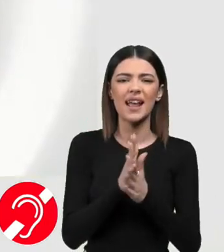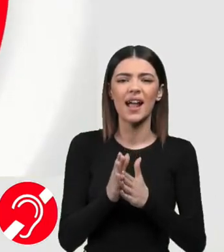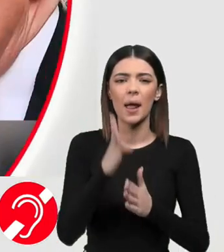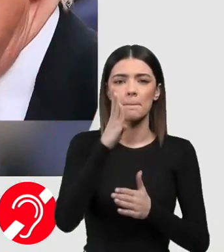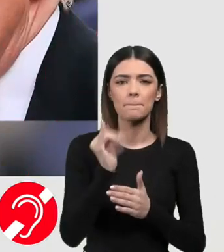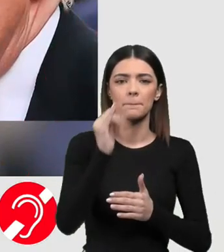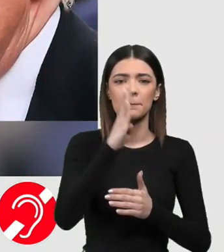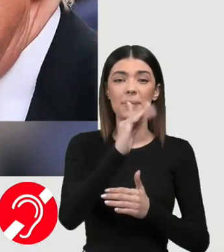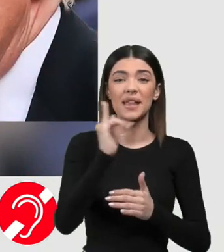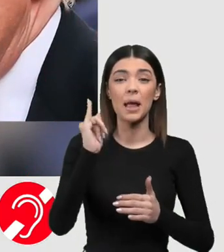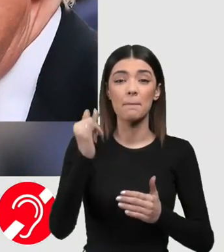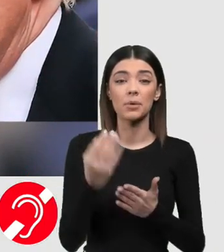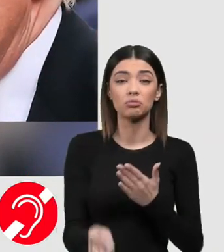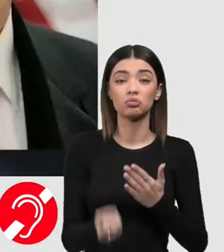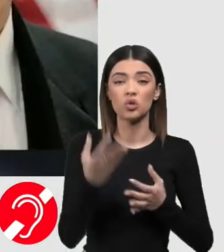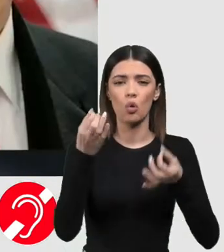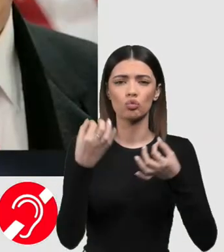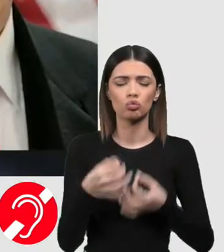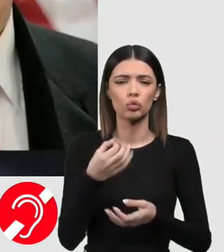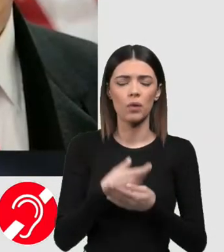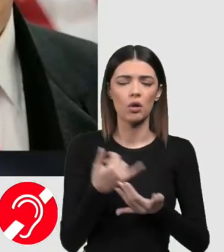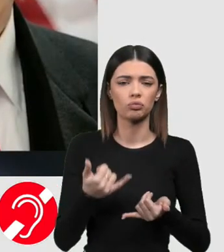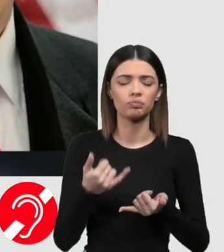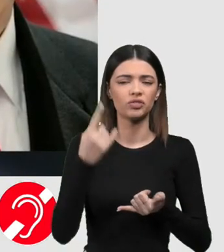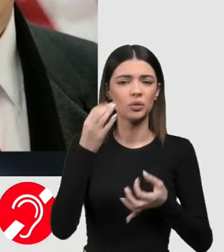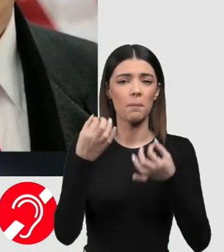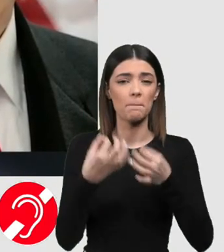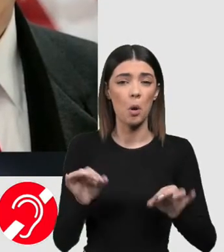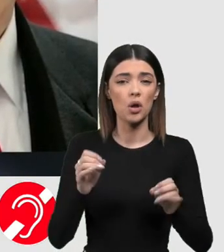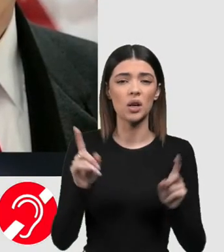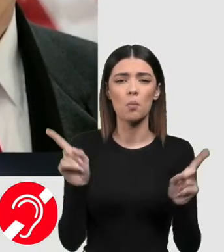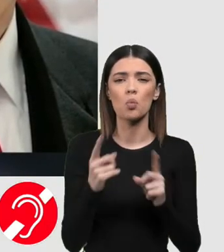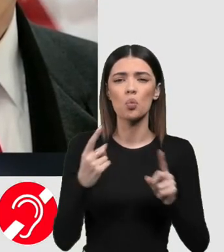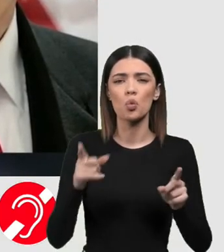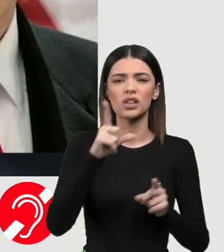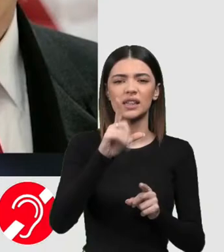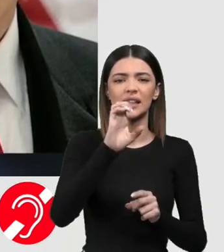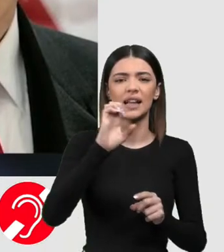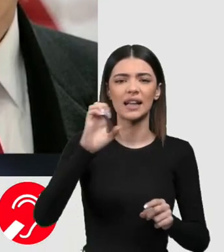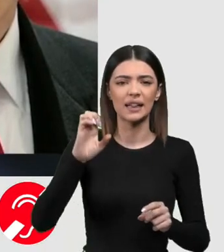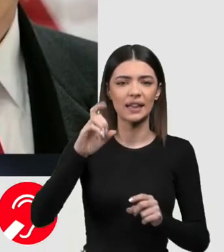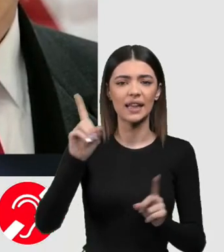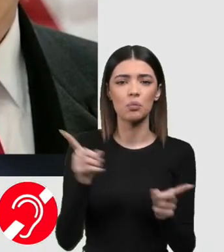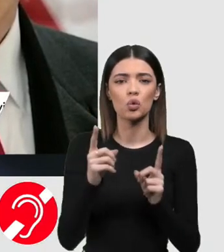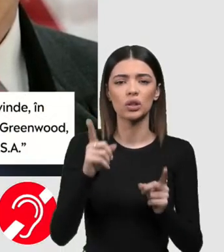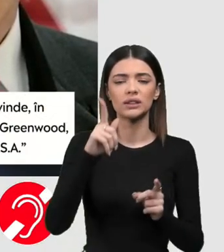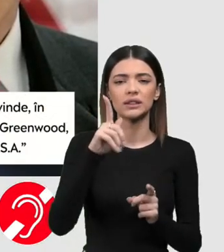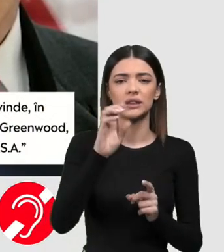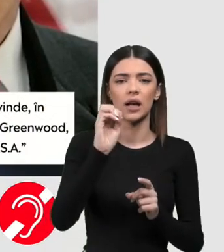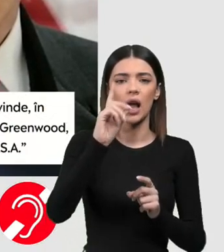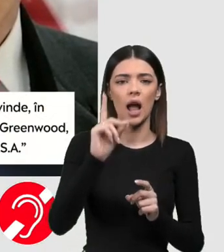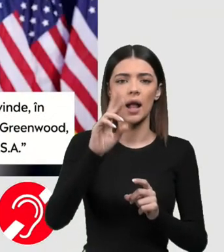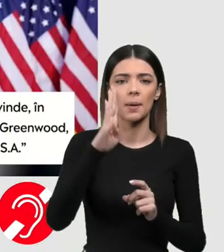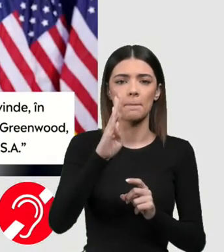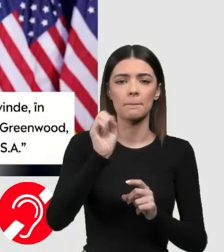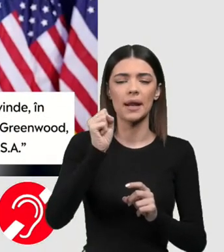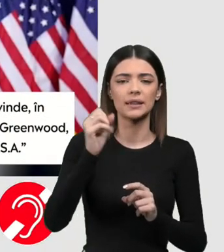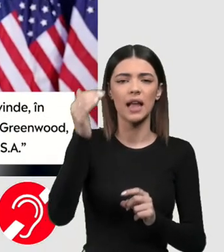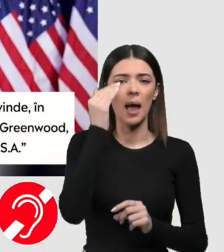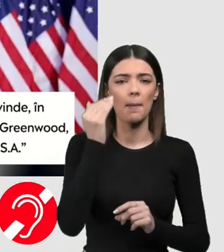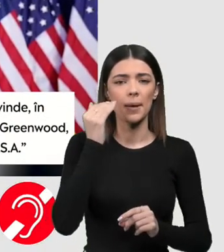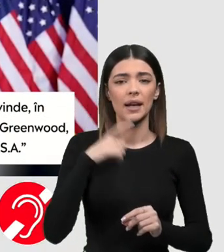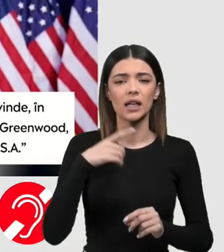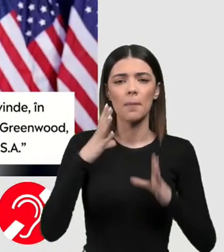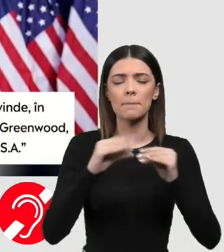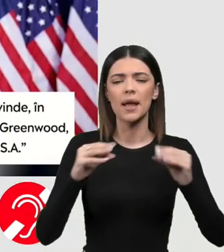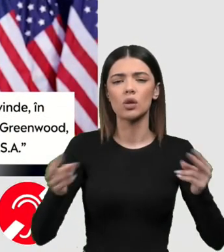Donald Trump promovează o linie de biblii scumpe în parteneriat cu starul muzicii country Lee Greenwood, al cărui cântec God Bless the USA este omniprezent